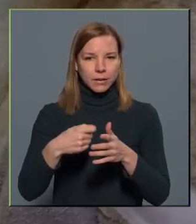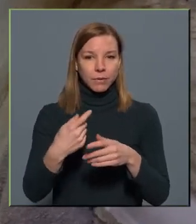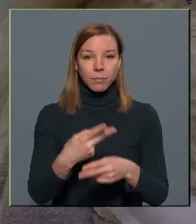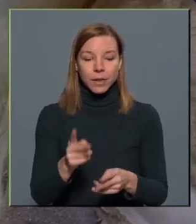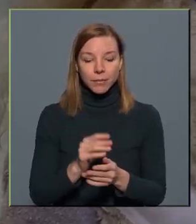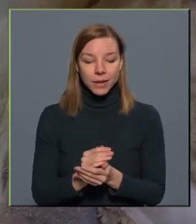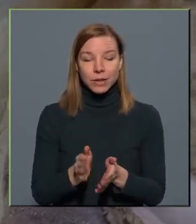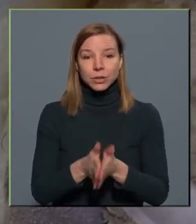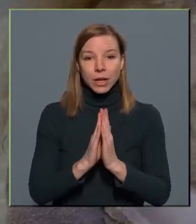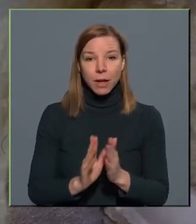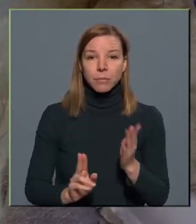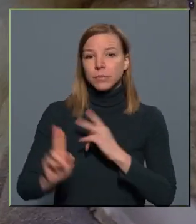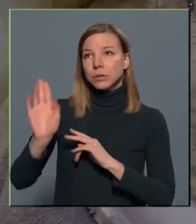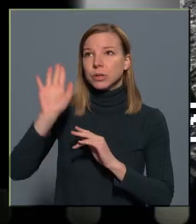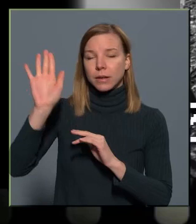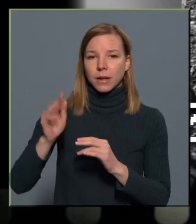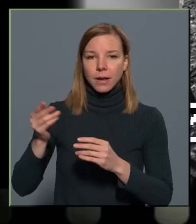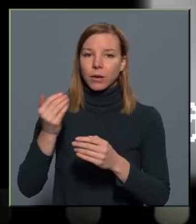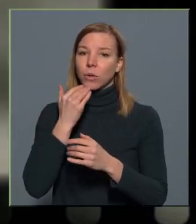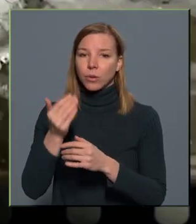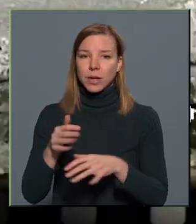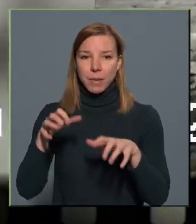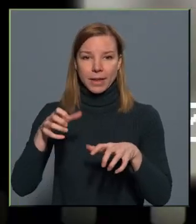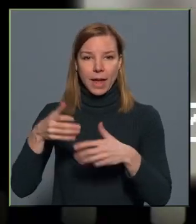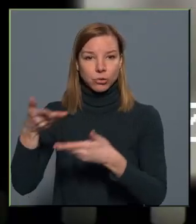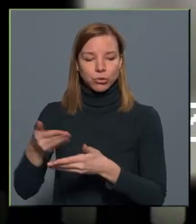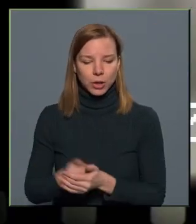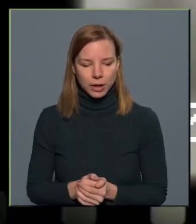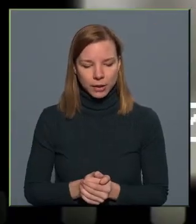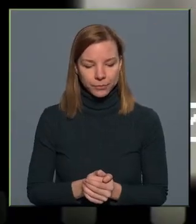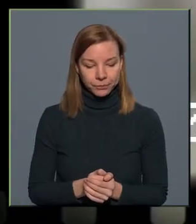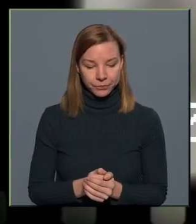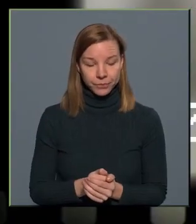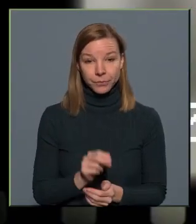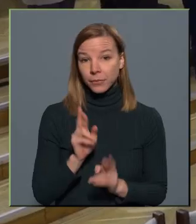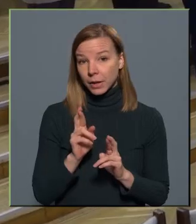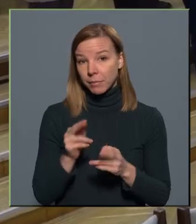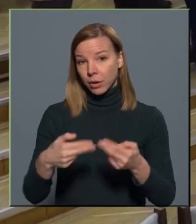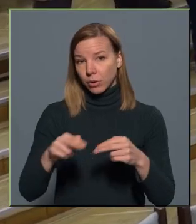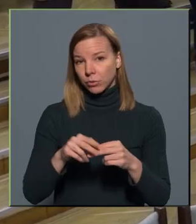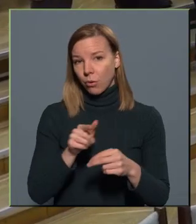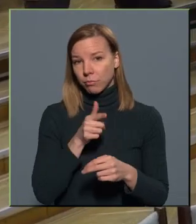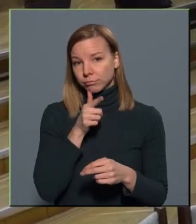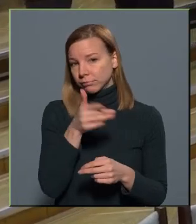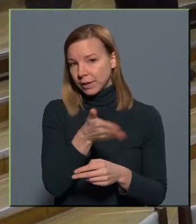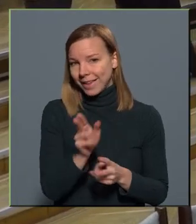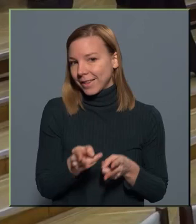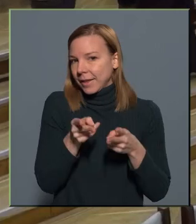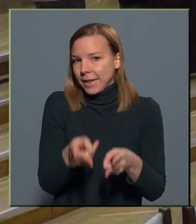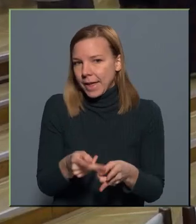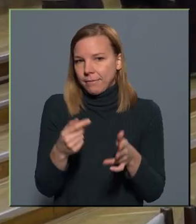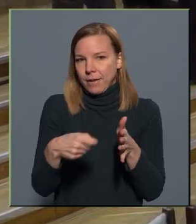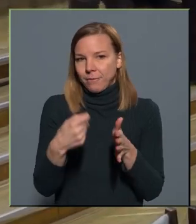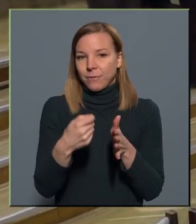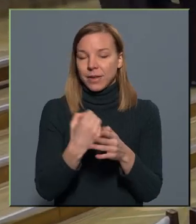hogy köszönjék meg a Jóistennek a tehetségüket. Reméljük, még többen kapnak kedvet a filmezéshez, és indulnak, ha ismét